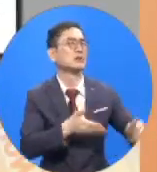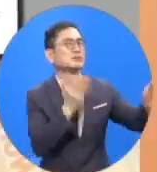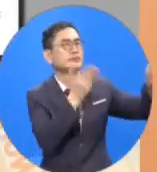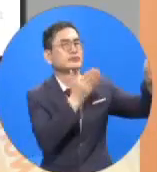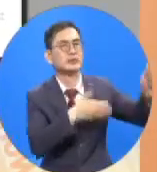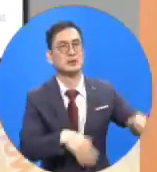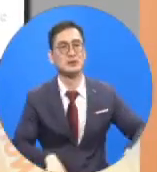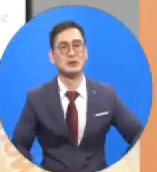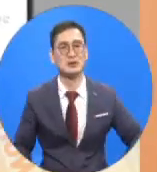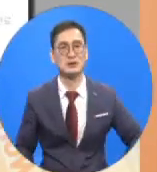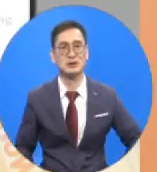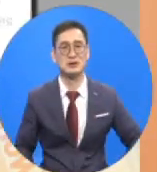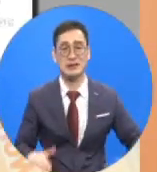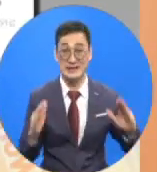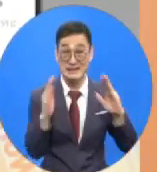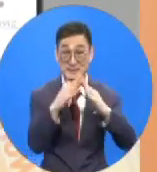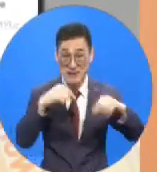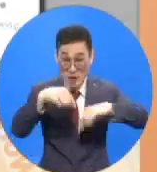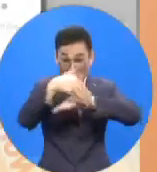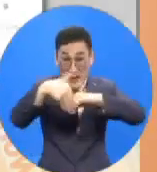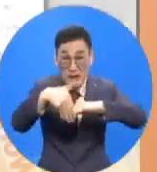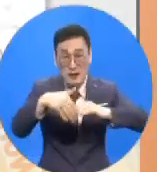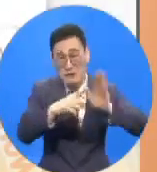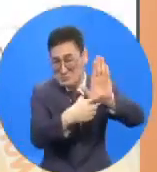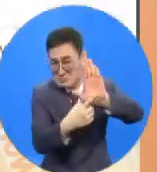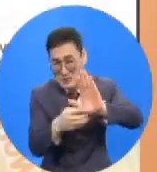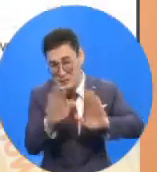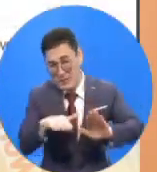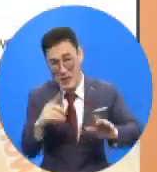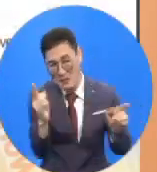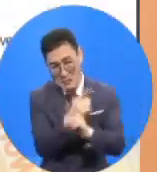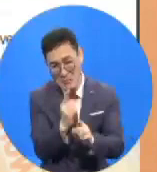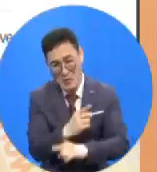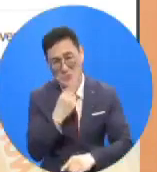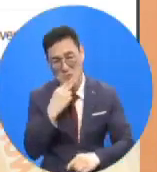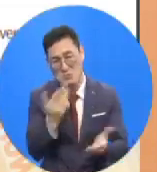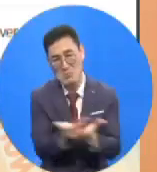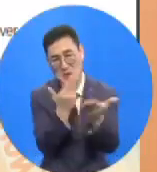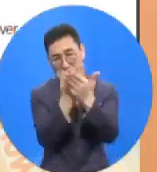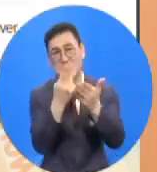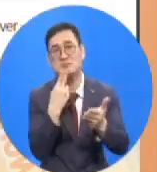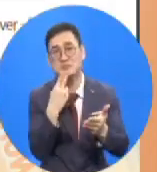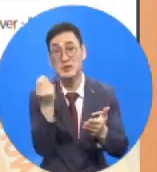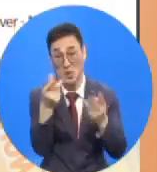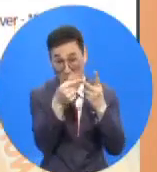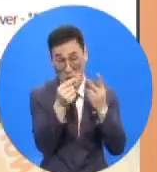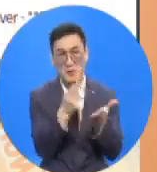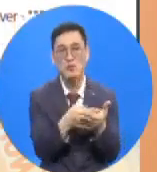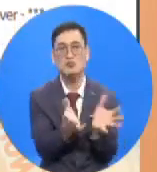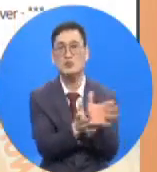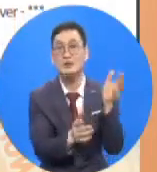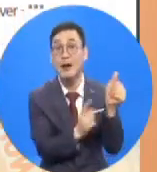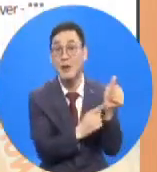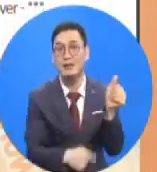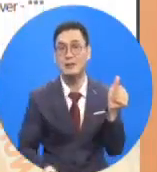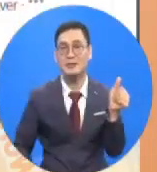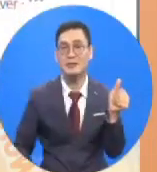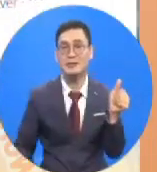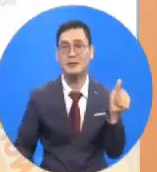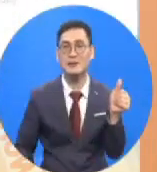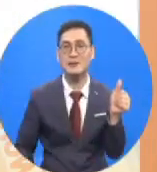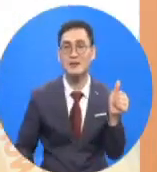스물 세 번이나 부동산 정책을 했는데 바뀐 게 없다 또 추 매장과 같은 경우는 이게 뭐 계속 사실에서 뜨면서 보면 어 이게 좀